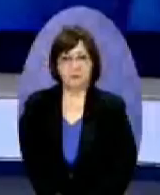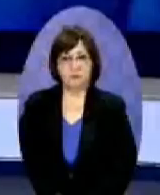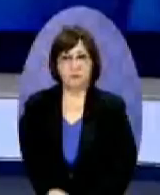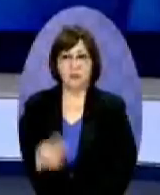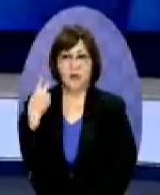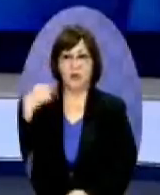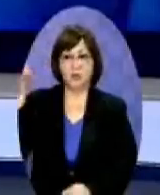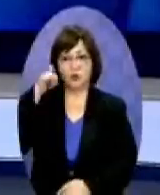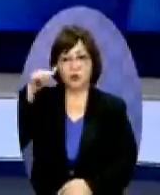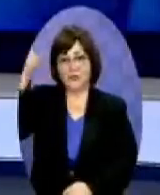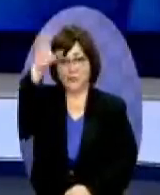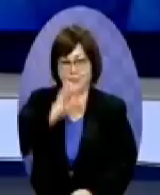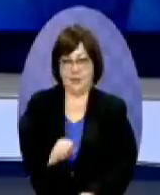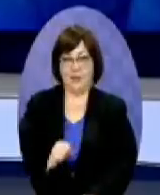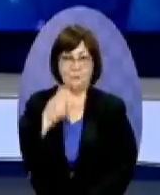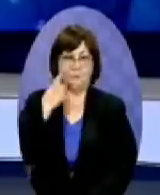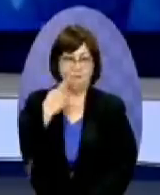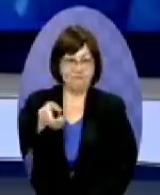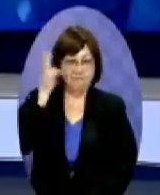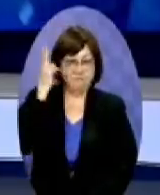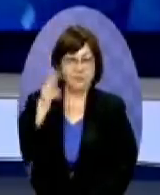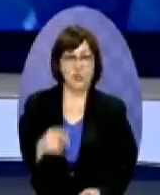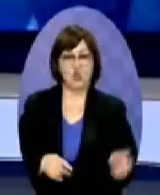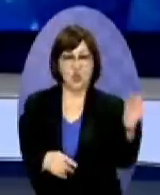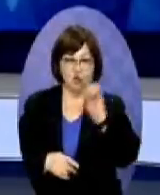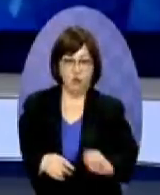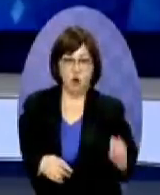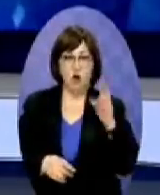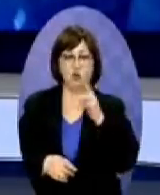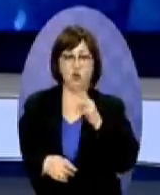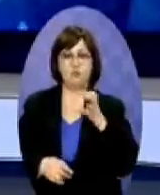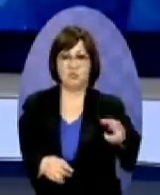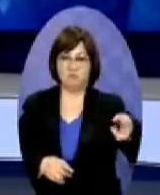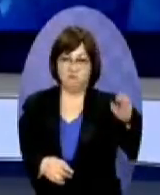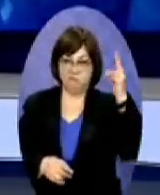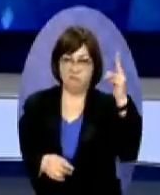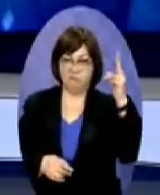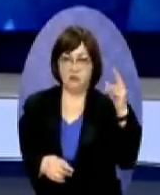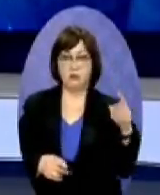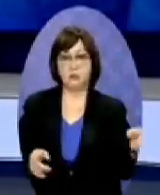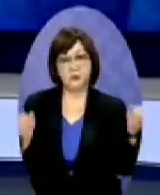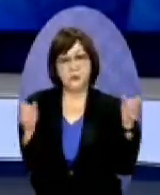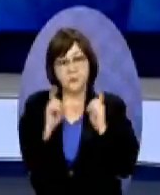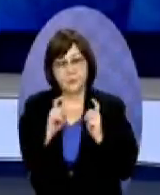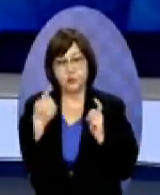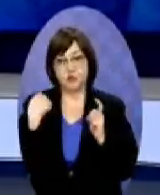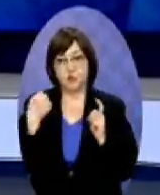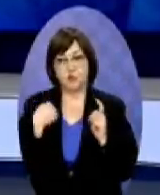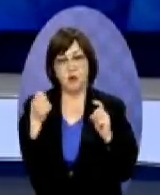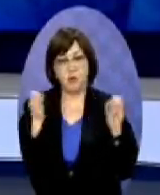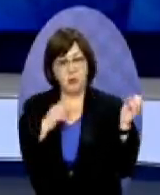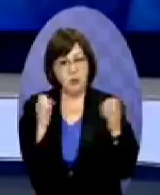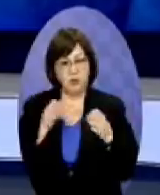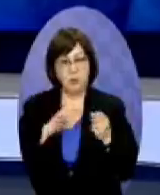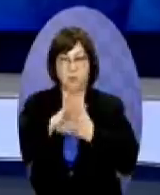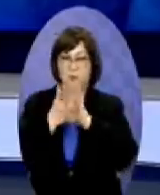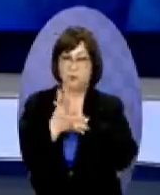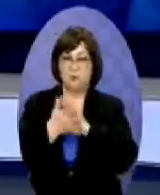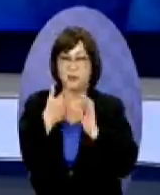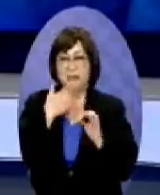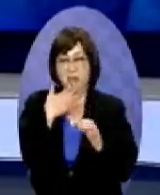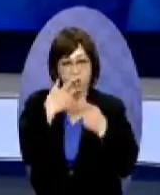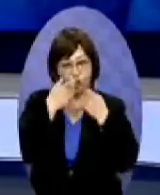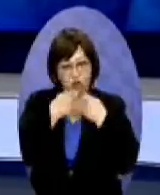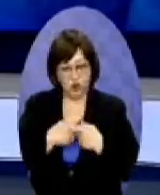Их Британийн ерөнхий сайд Тереза Мэй Европын комиссийн ерөнхийлөгч Жан-Клод Юнкертэй Брюссель хотноо өчигдөр уулзсан боловч хоёр тал